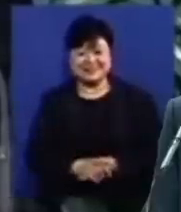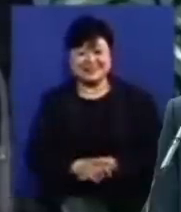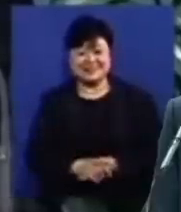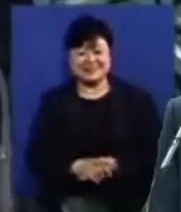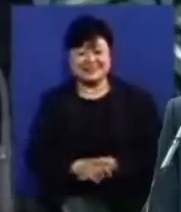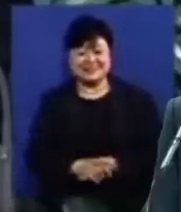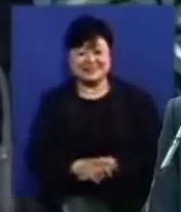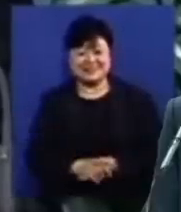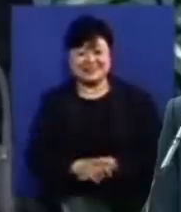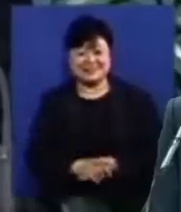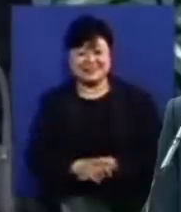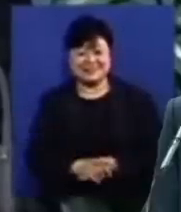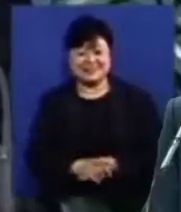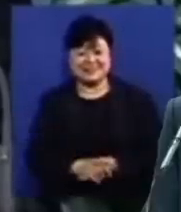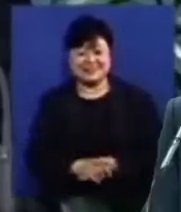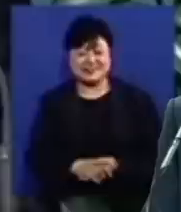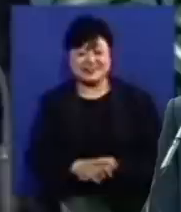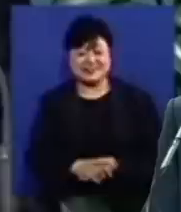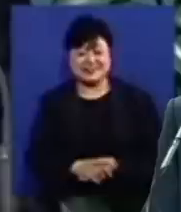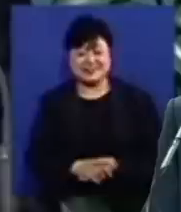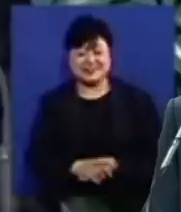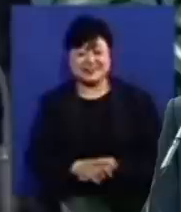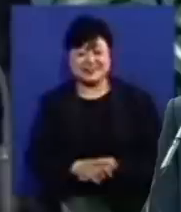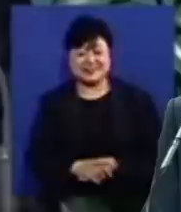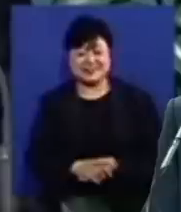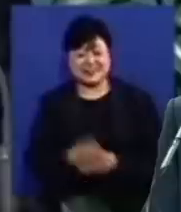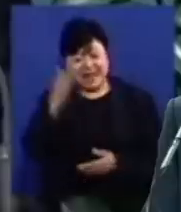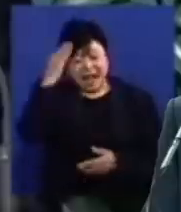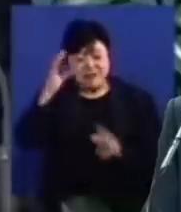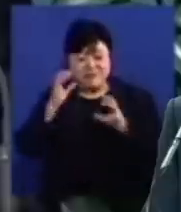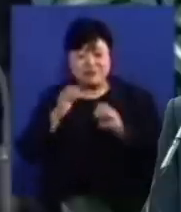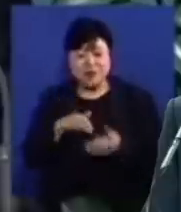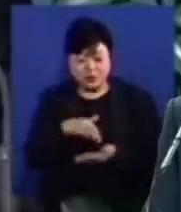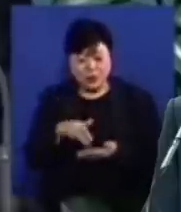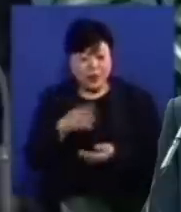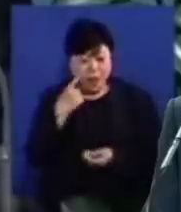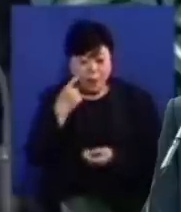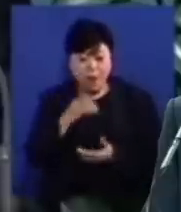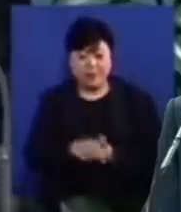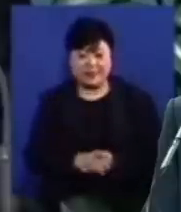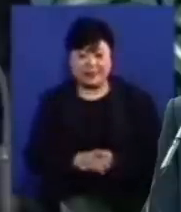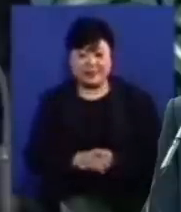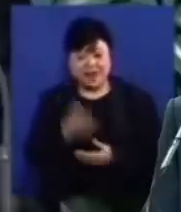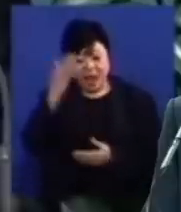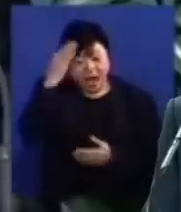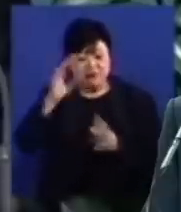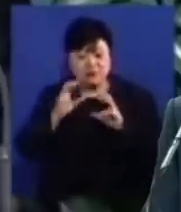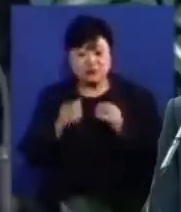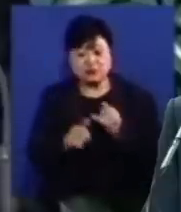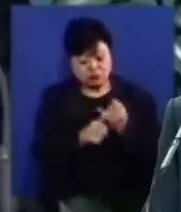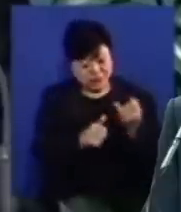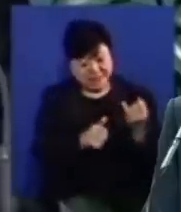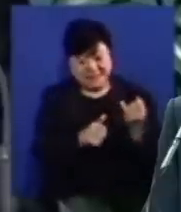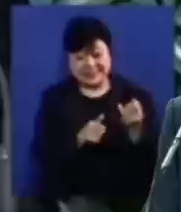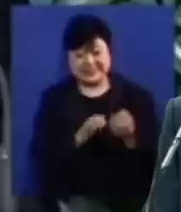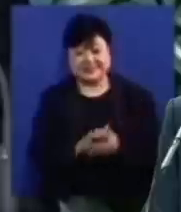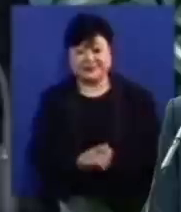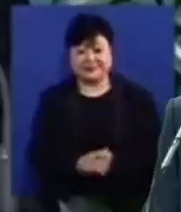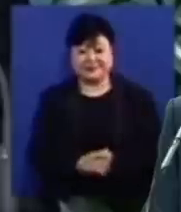우리 한국의 통계에 보니까 한국의 부인들의